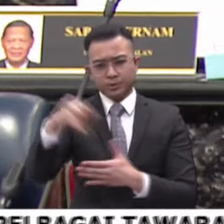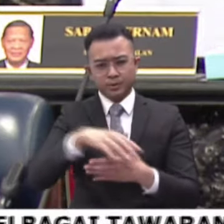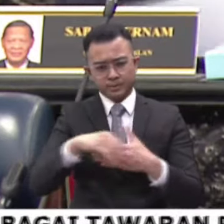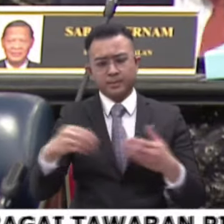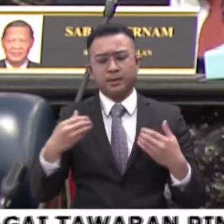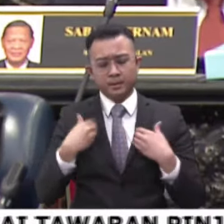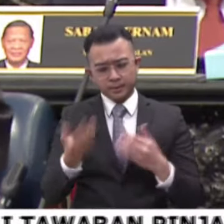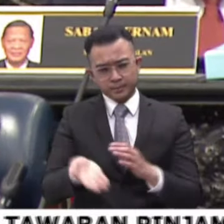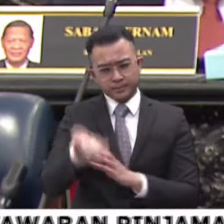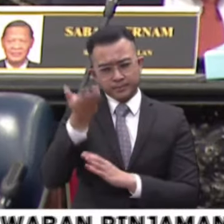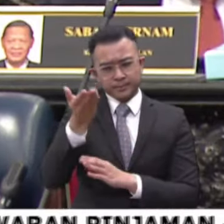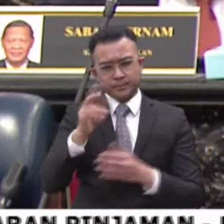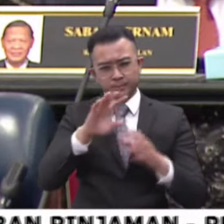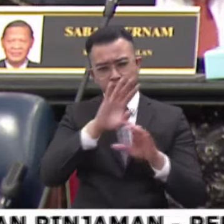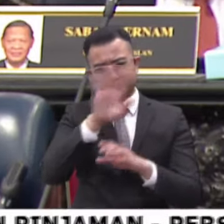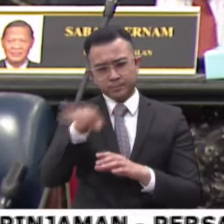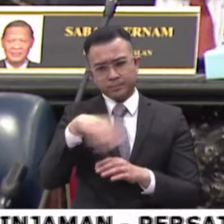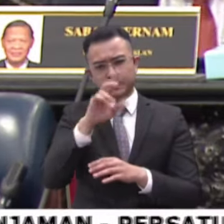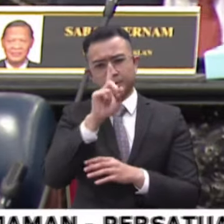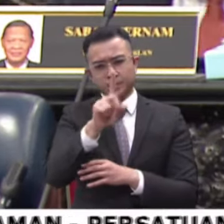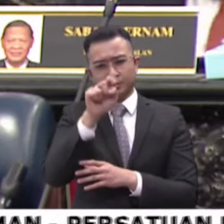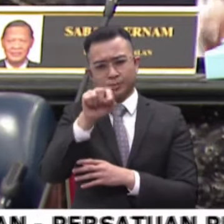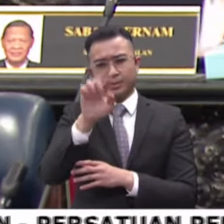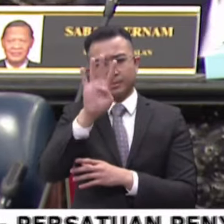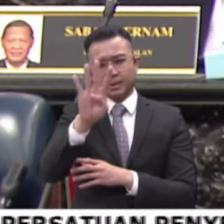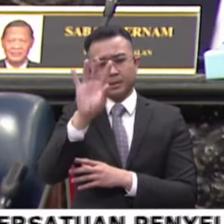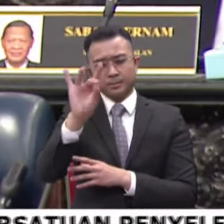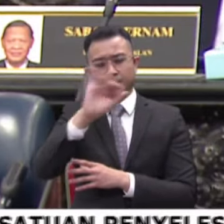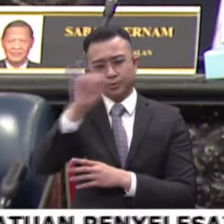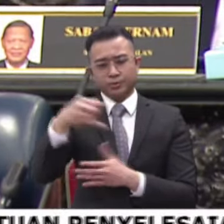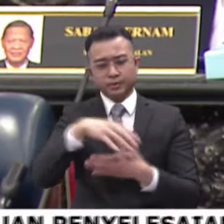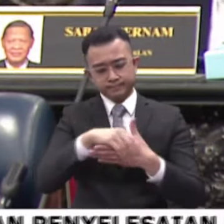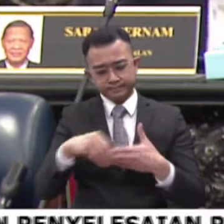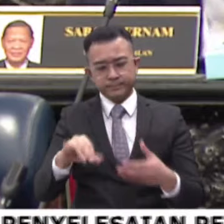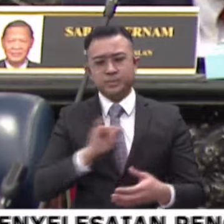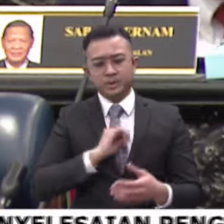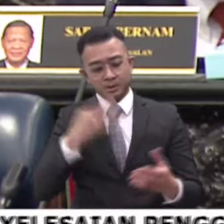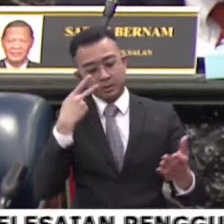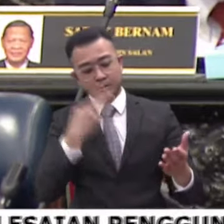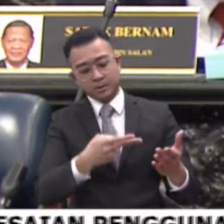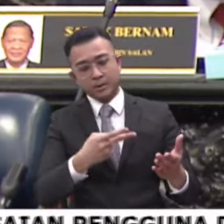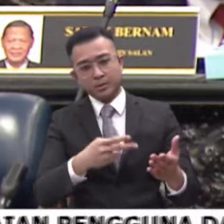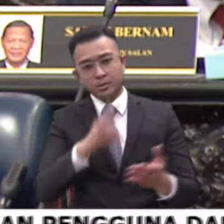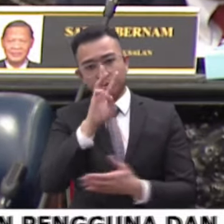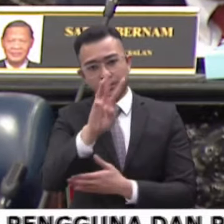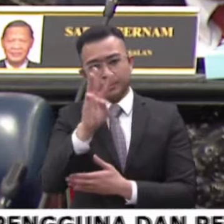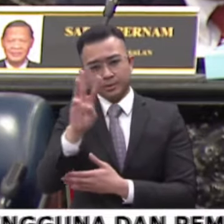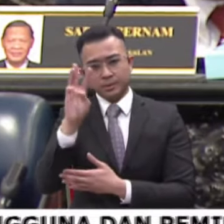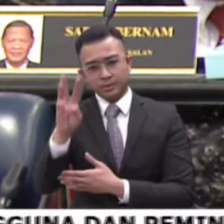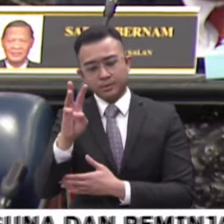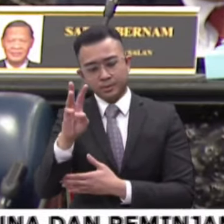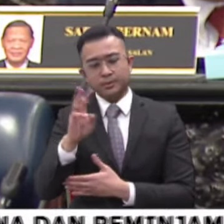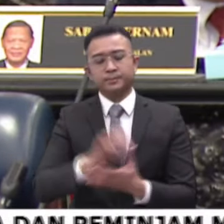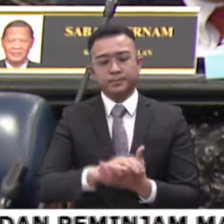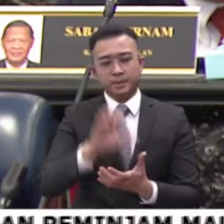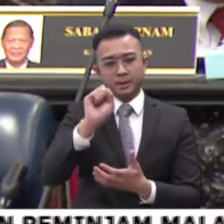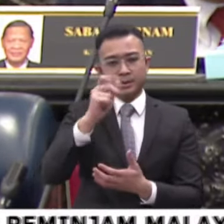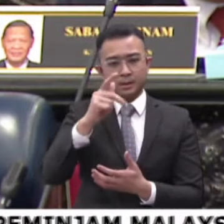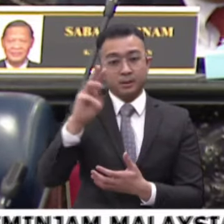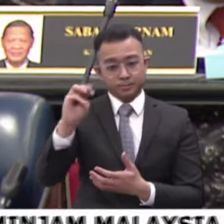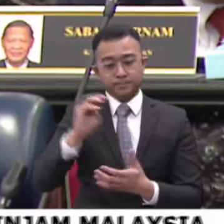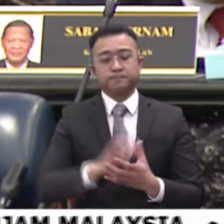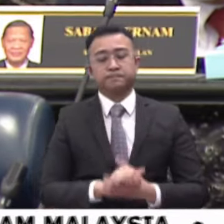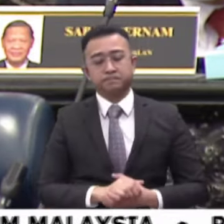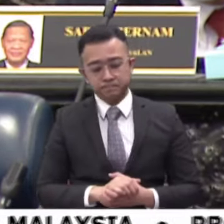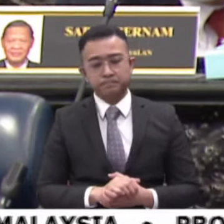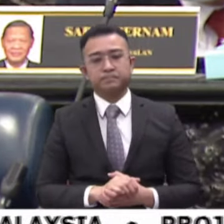Ada peningkatan sebanyak RM 1.48 juta. Saya merujuk laman web Suruhanjaya Koperasi Malaysia.